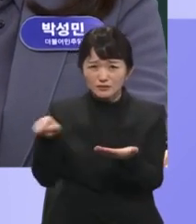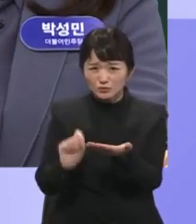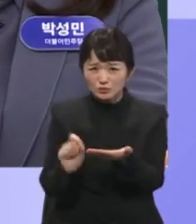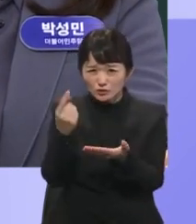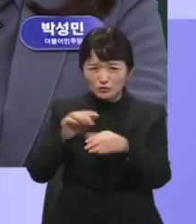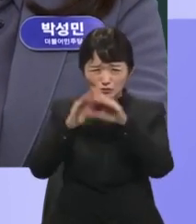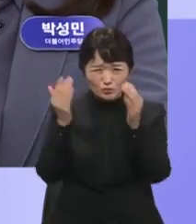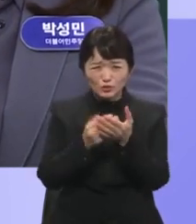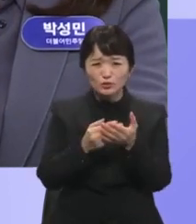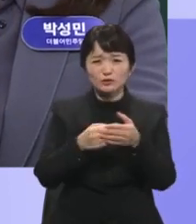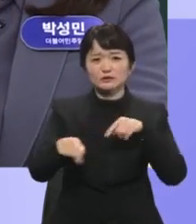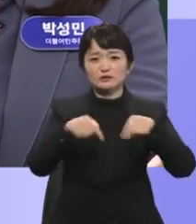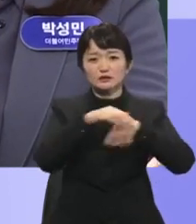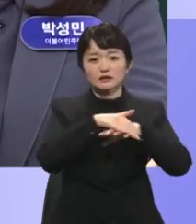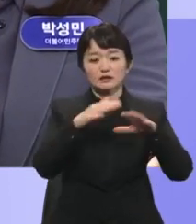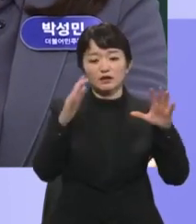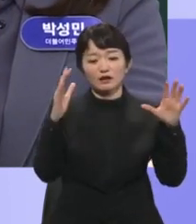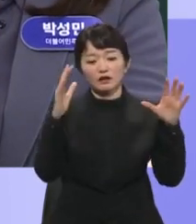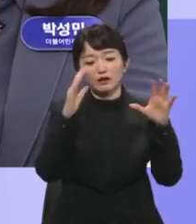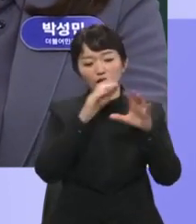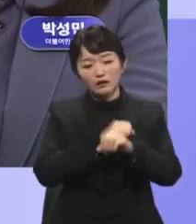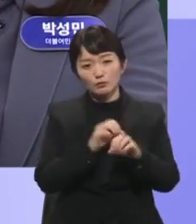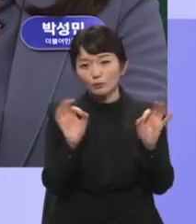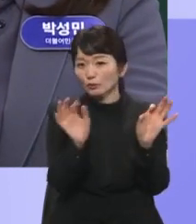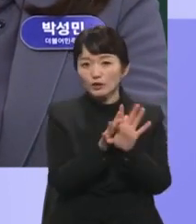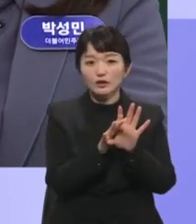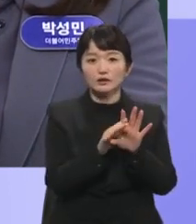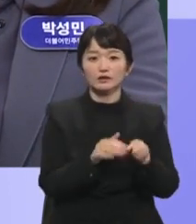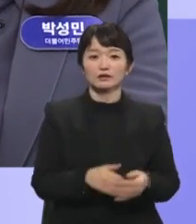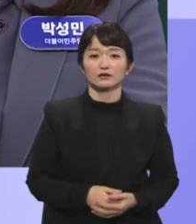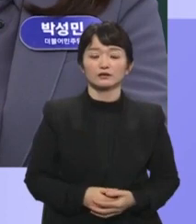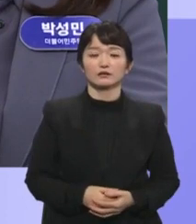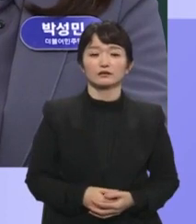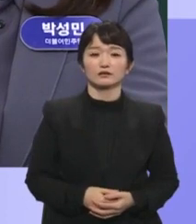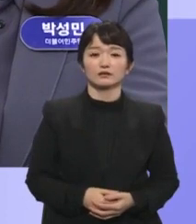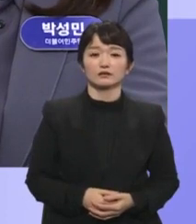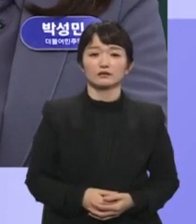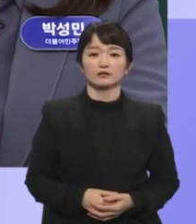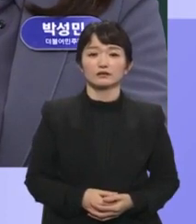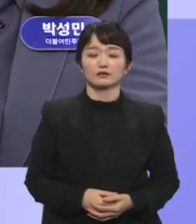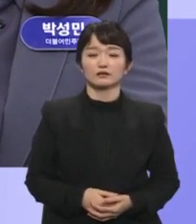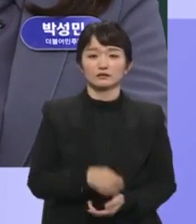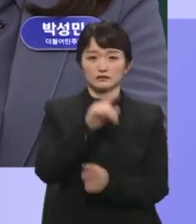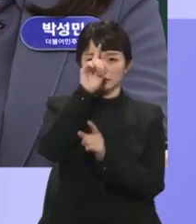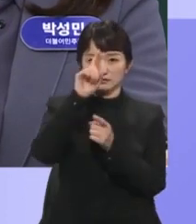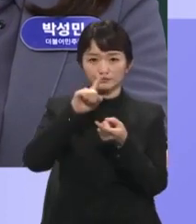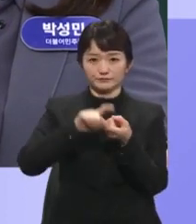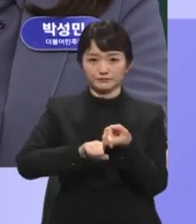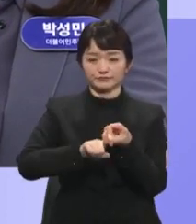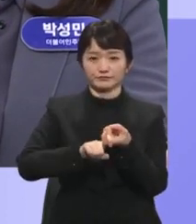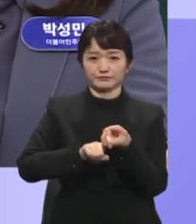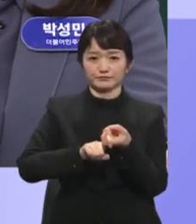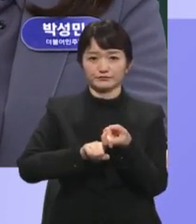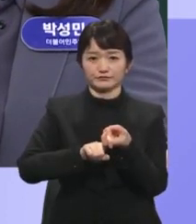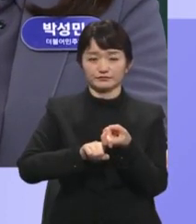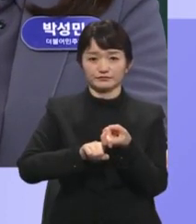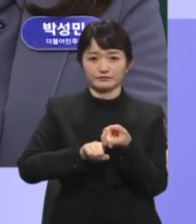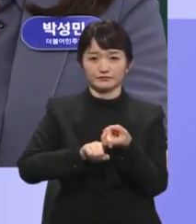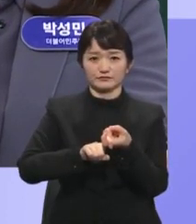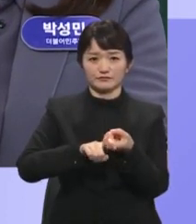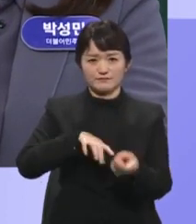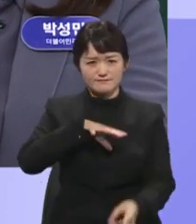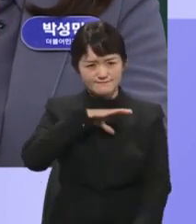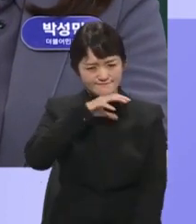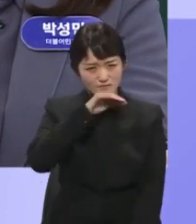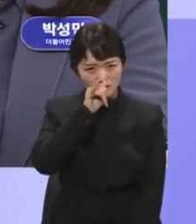모든 정책이 다 묻힌다 이런 일침도 날렸 그든 자 관련해서 어 친명 굉장히 좀 반발하는